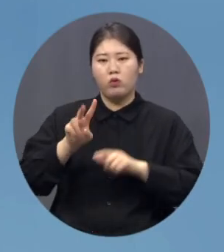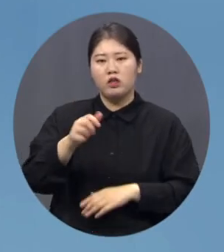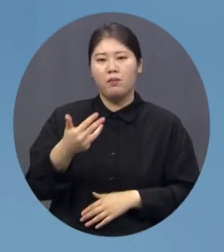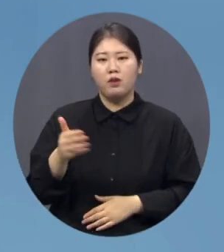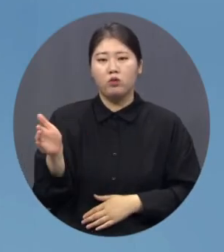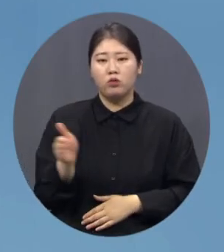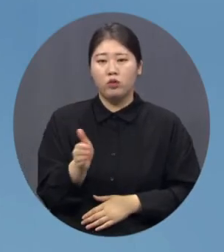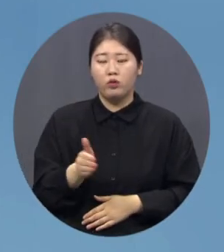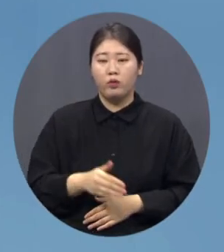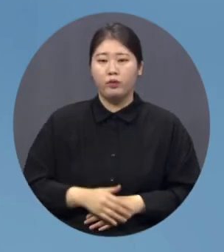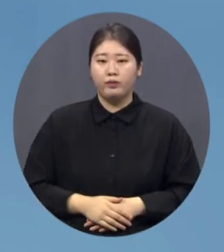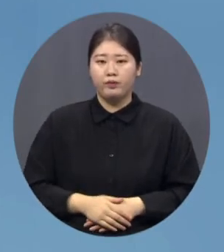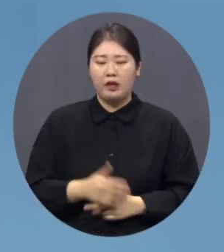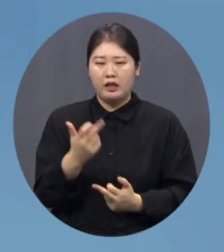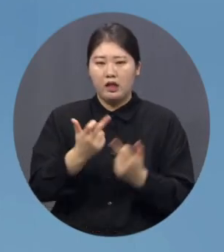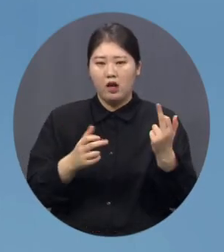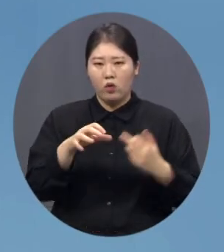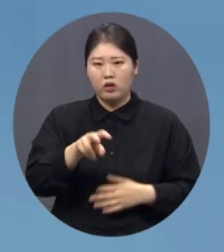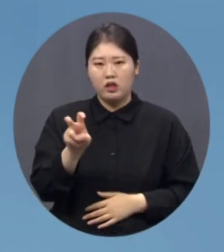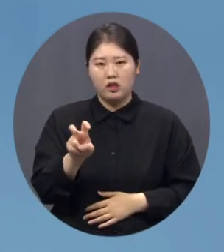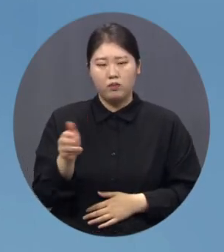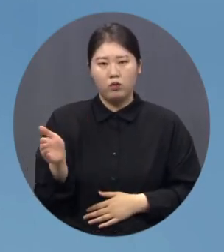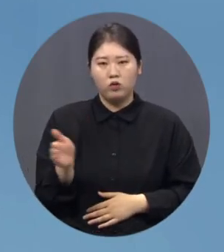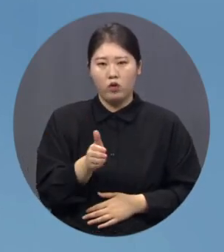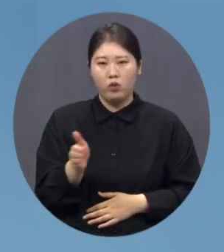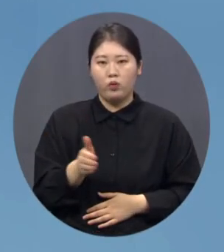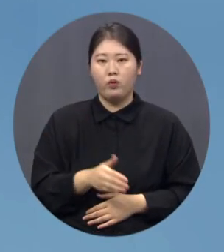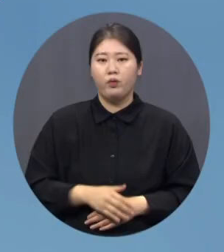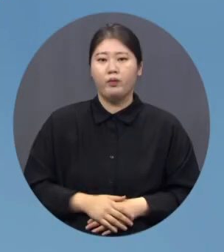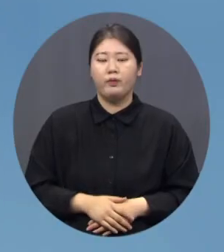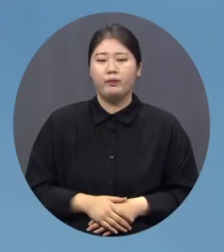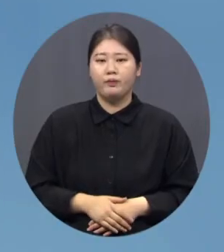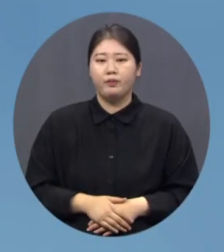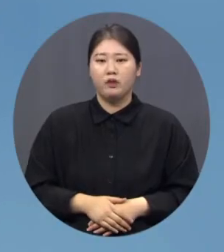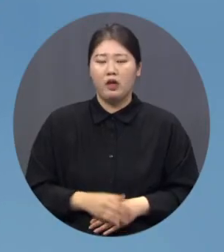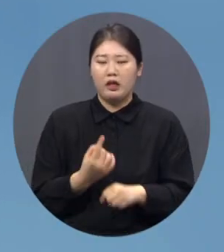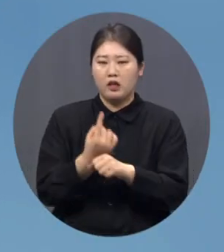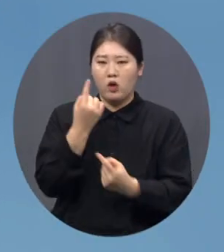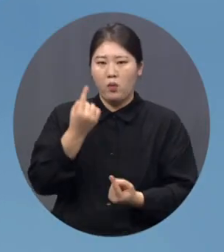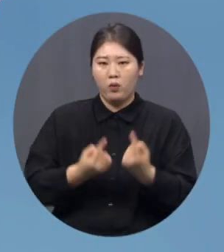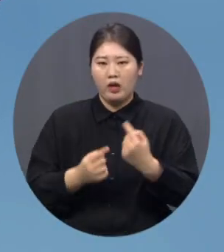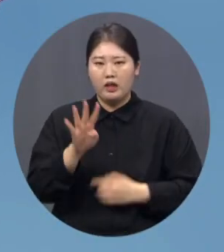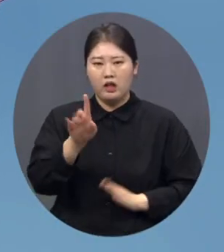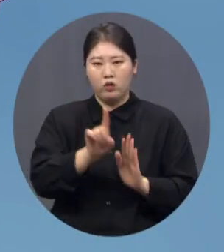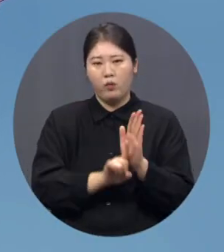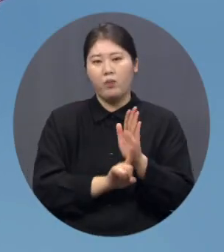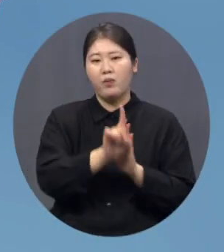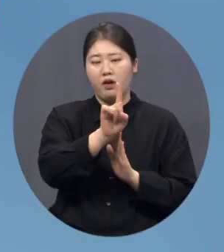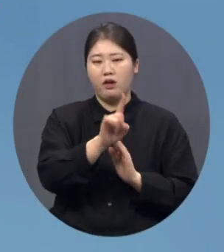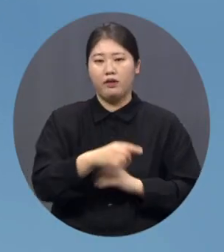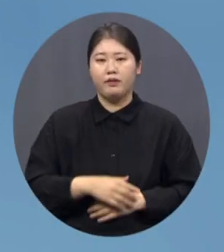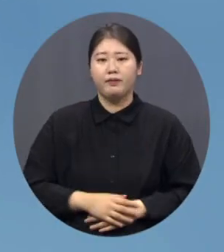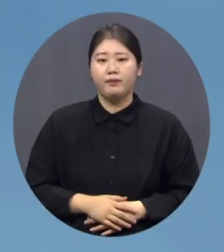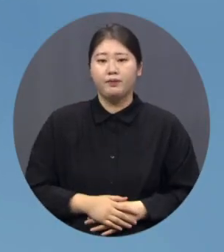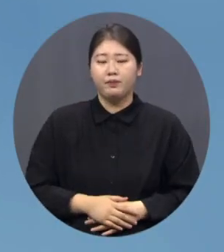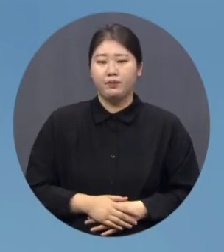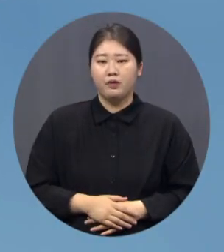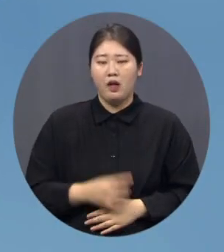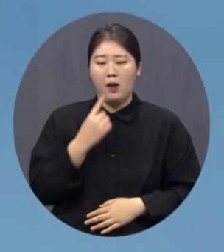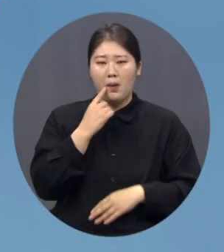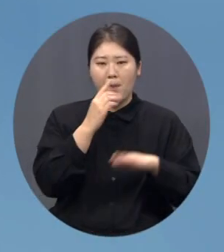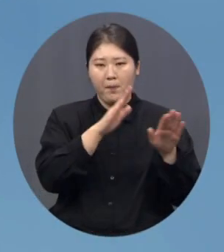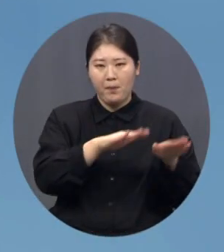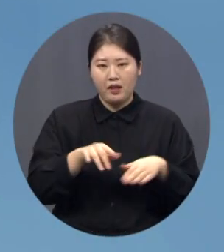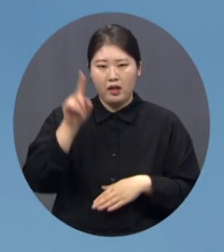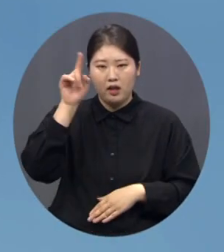예상됩니다 상간 지역은 20도 안팎에 그치겠습니다 평년보다 4도가 높겠습니다 바다의 물결은